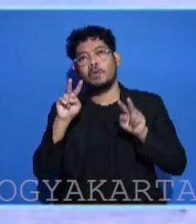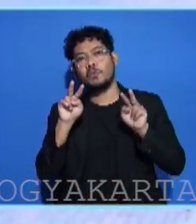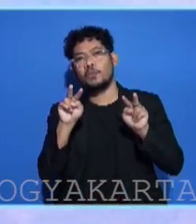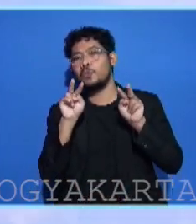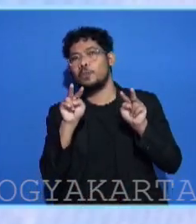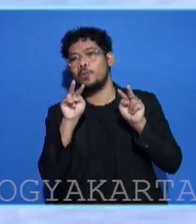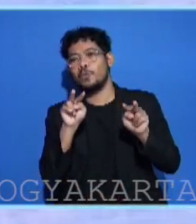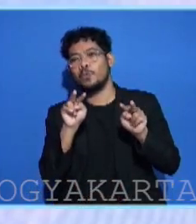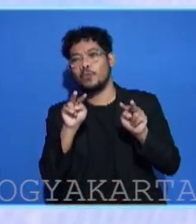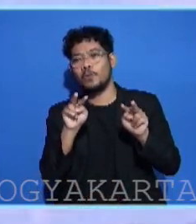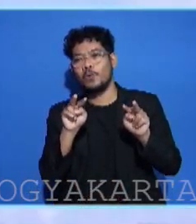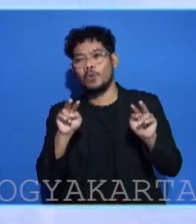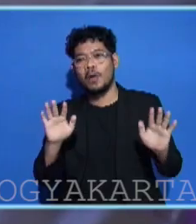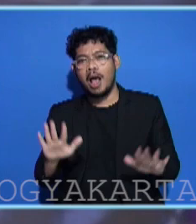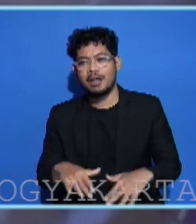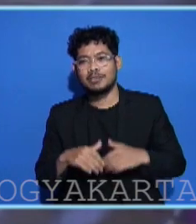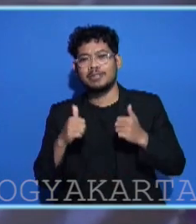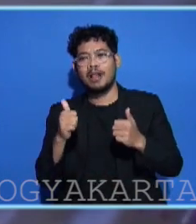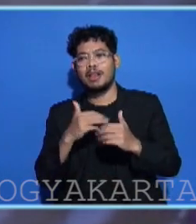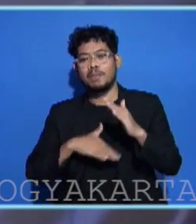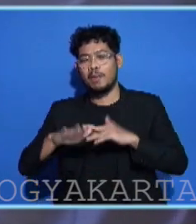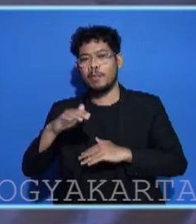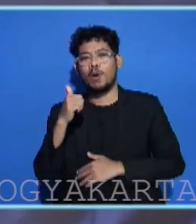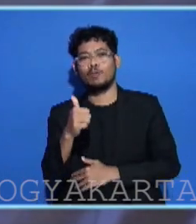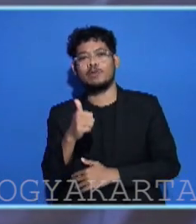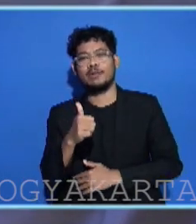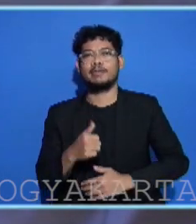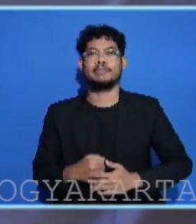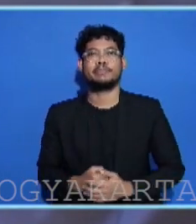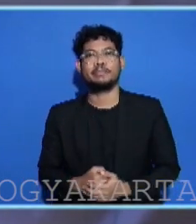mereka mendapatkan hasil yang terbaik. Demikian Muhammad Ridwan melaporkan.